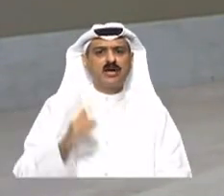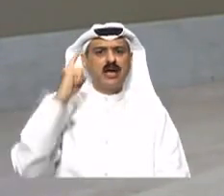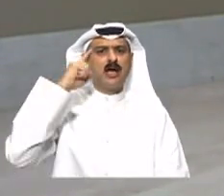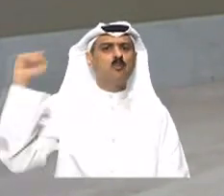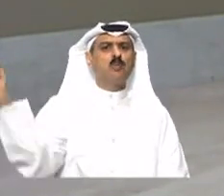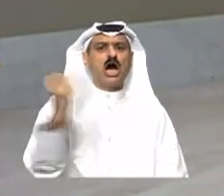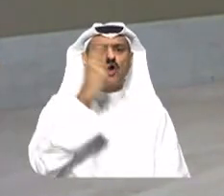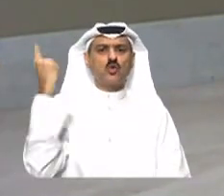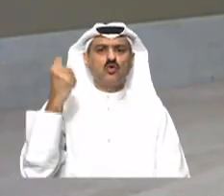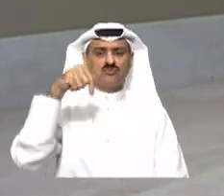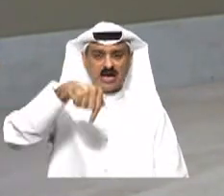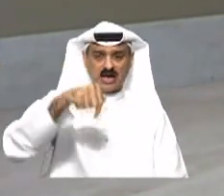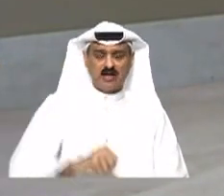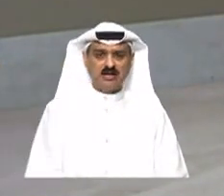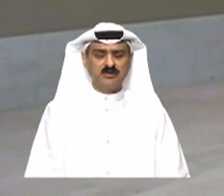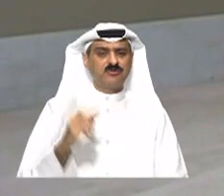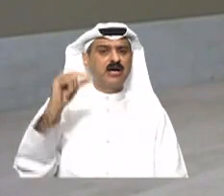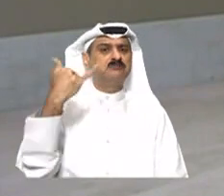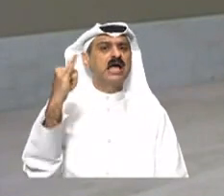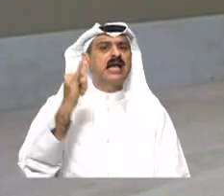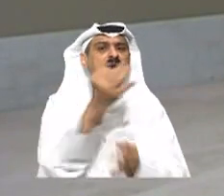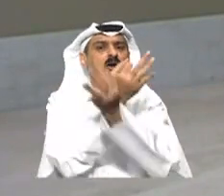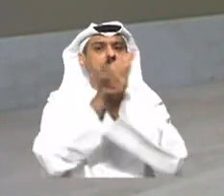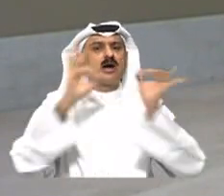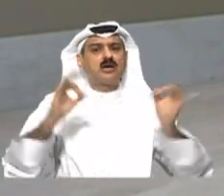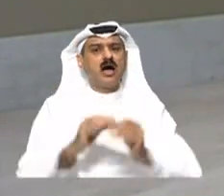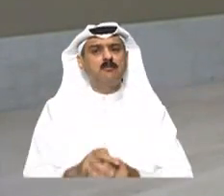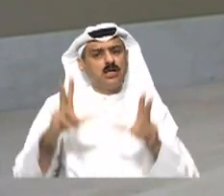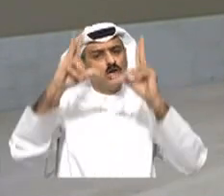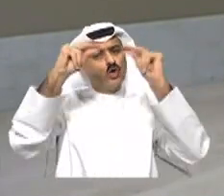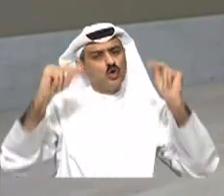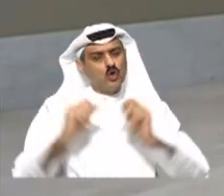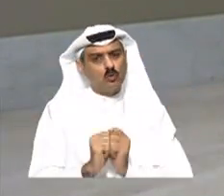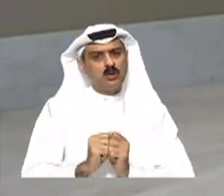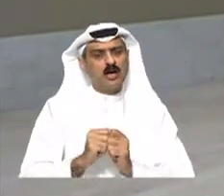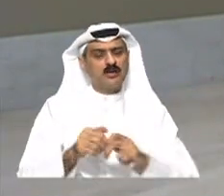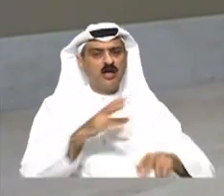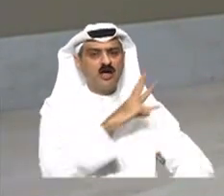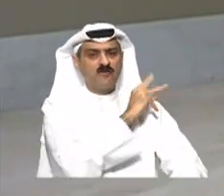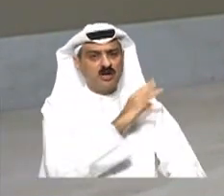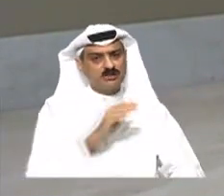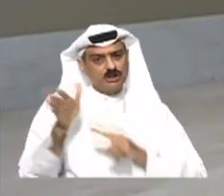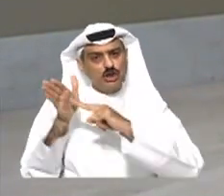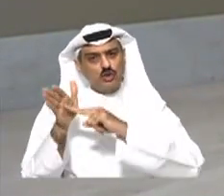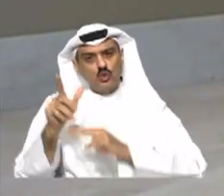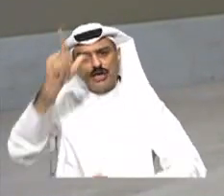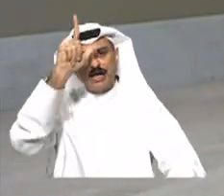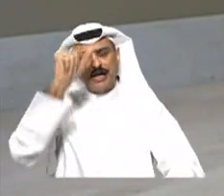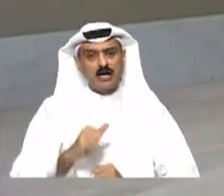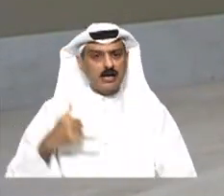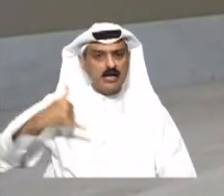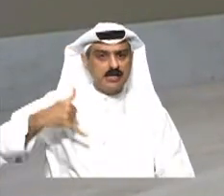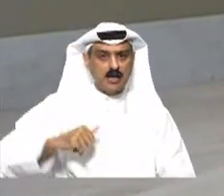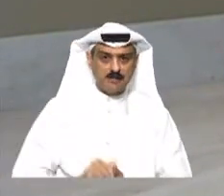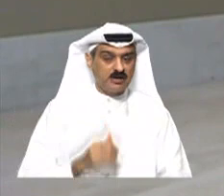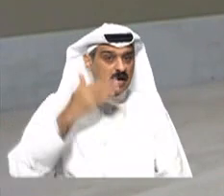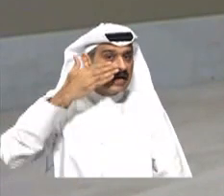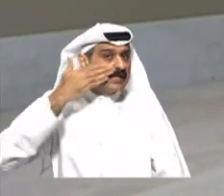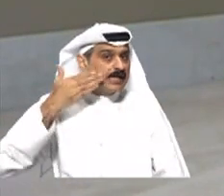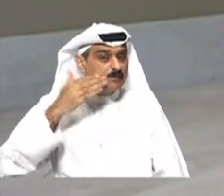الظروف التي تمر بها الأمة العربية، الأوضاع في لبنان، الأوضاع في فلسطين، في سوريا، في العراق، في اليمن، في